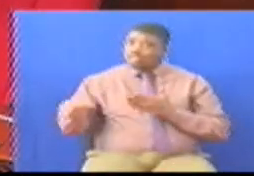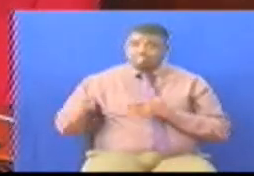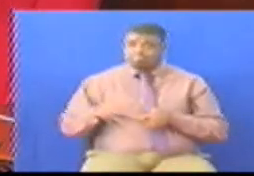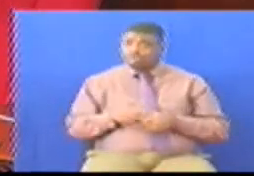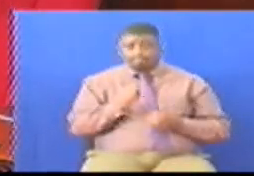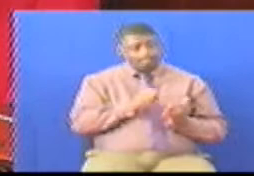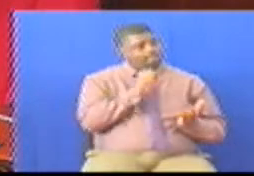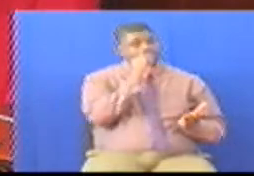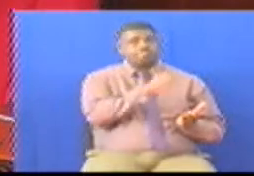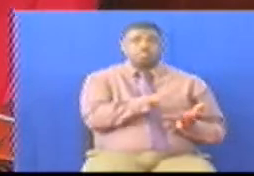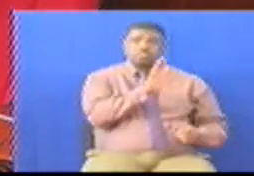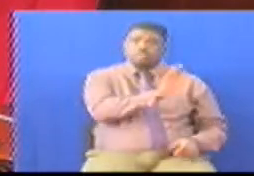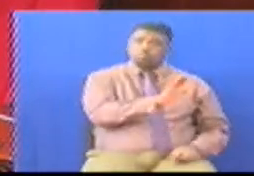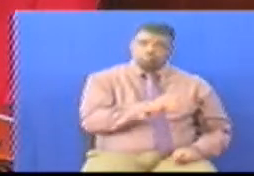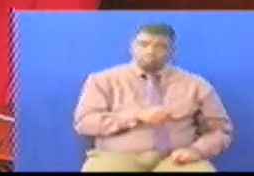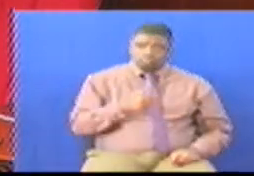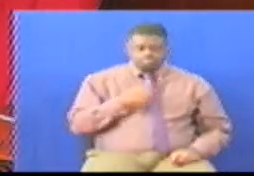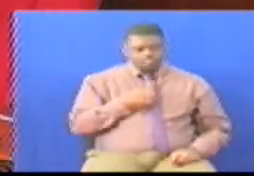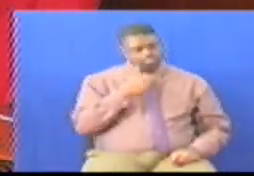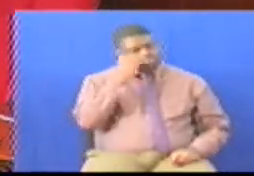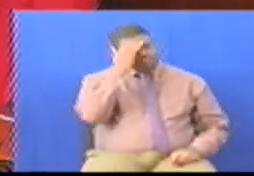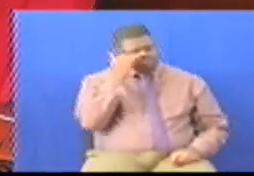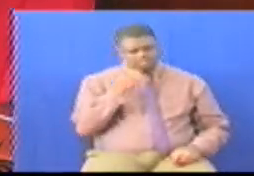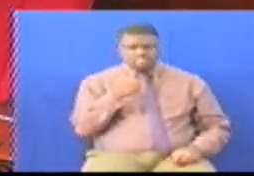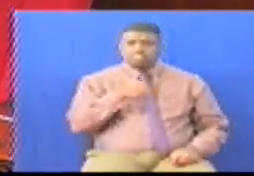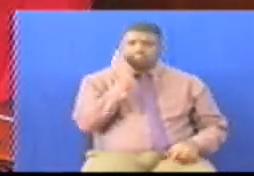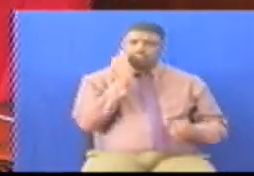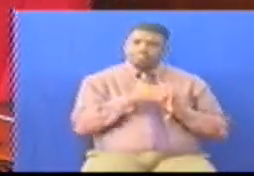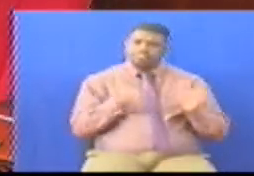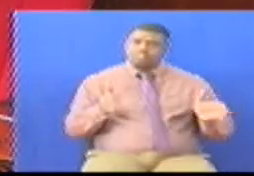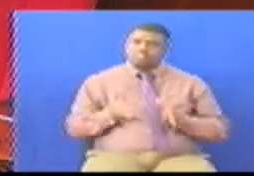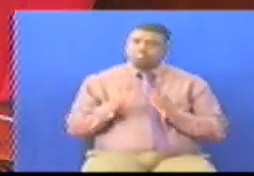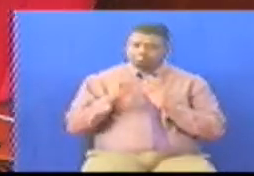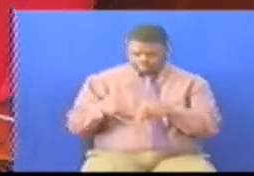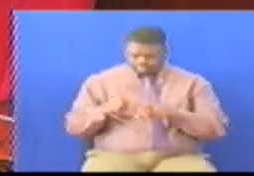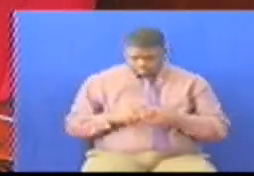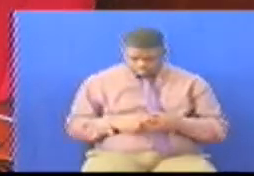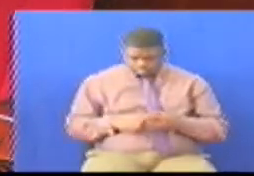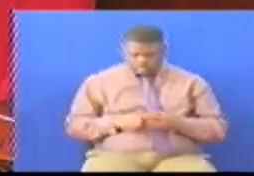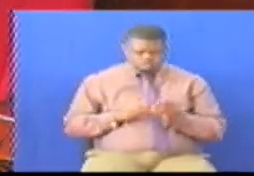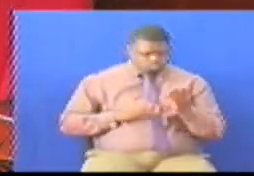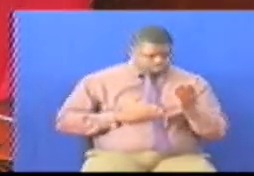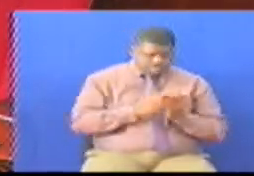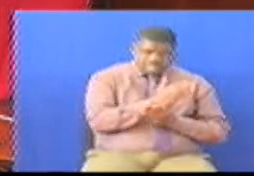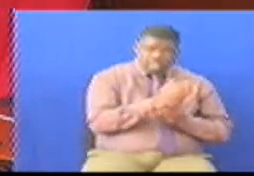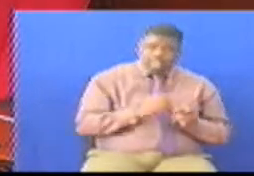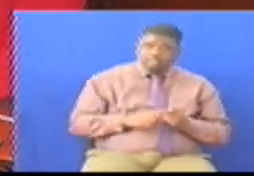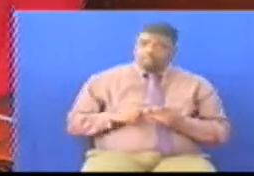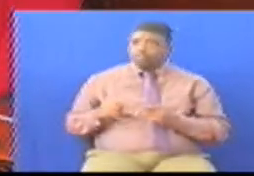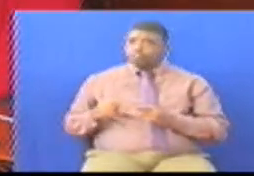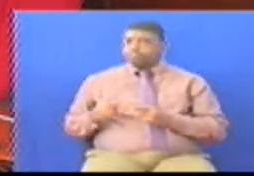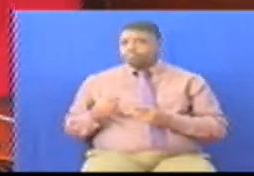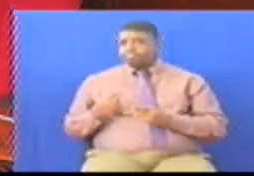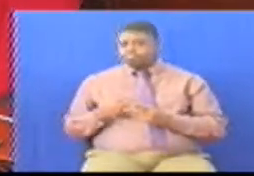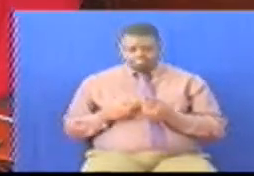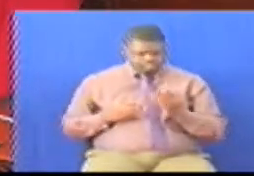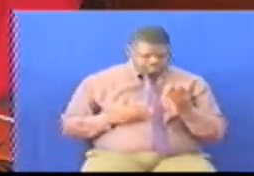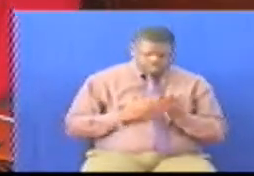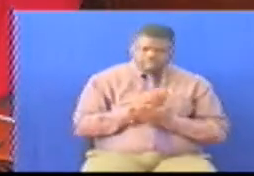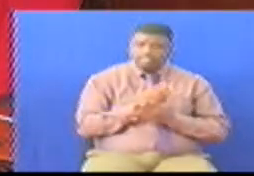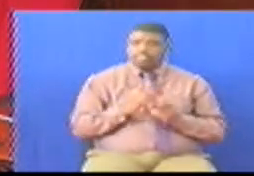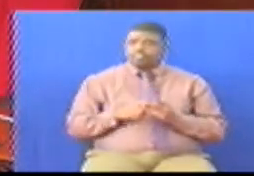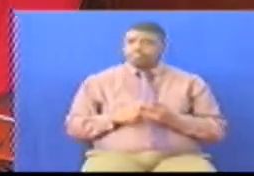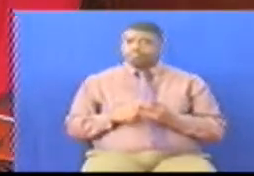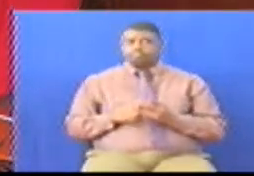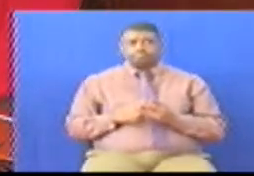yao. Mimi nadhani serikali ina nafasi kubwa sana, ina nafasi kubwa sana ya kupitia ya kufanya kwamba inapitia